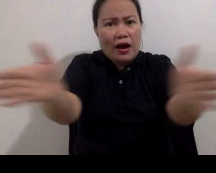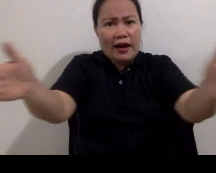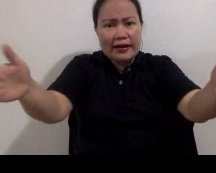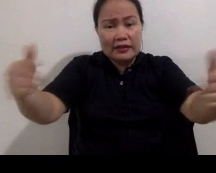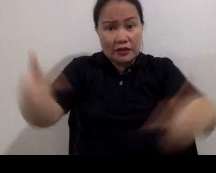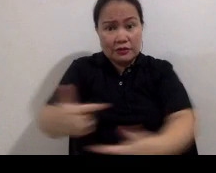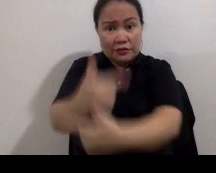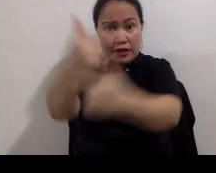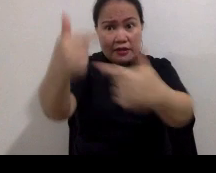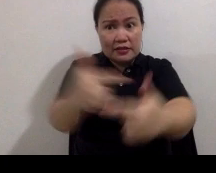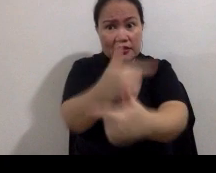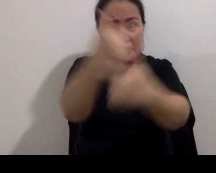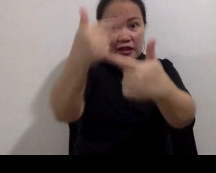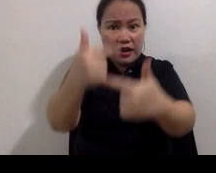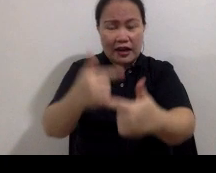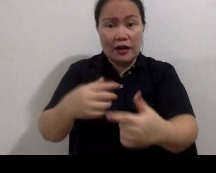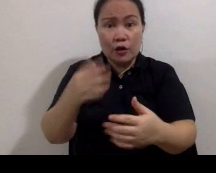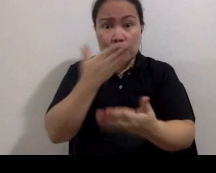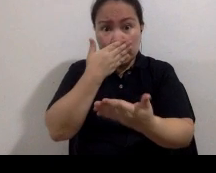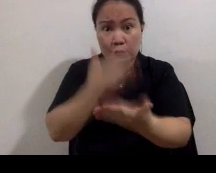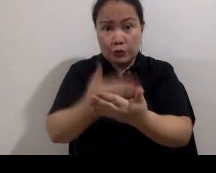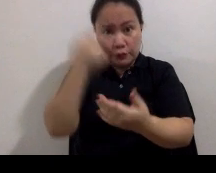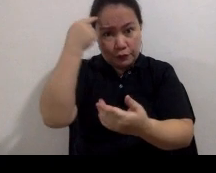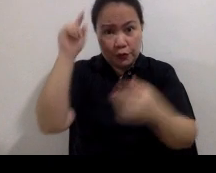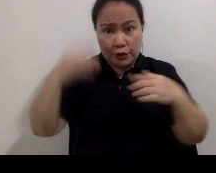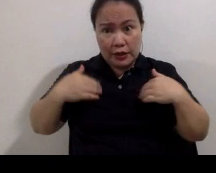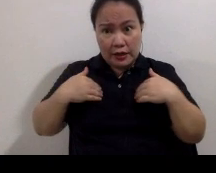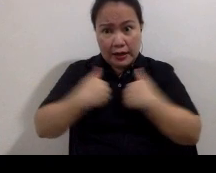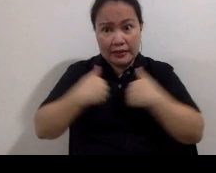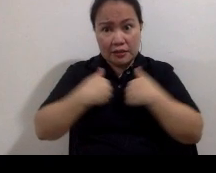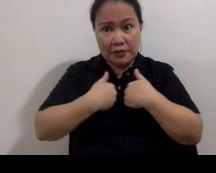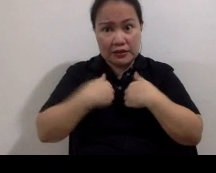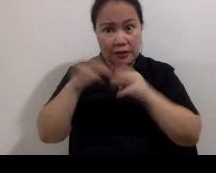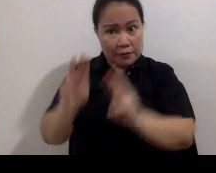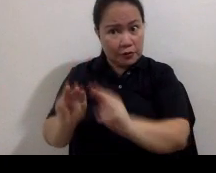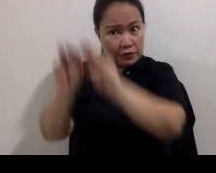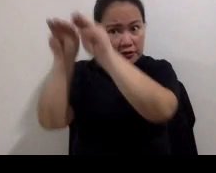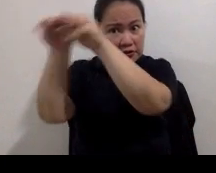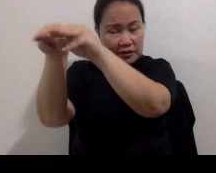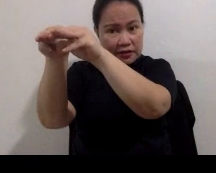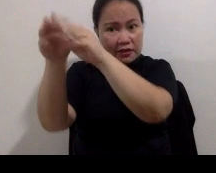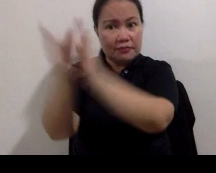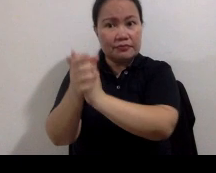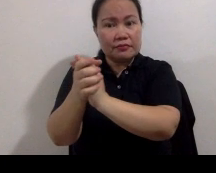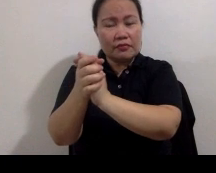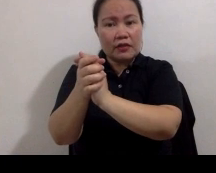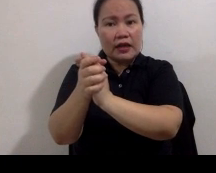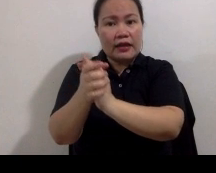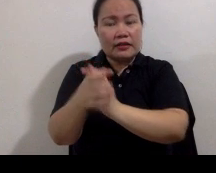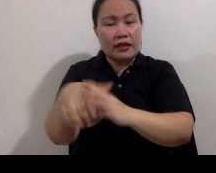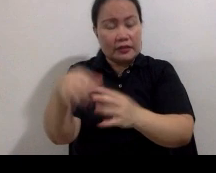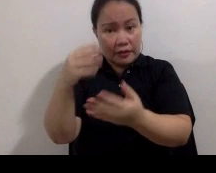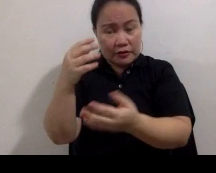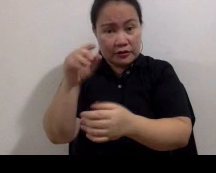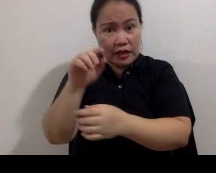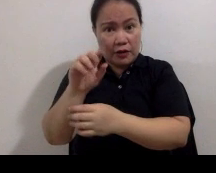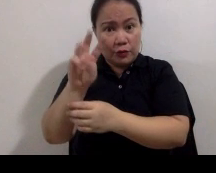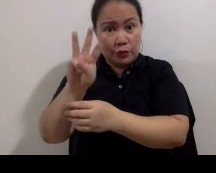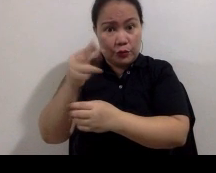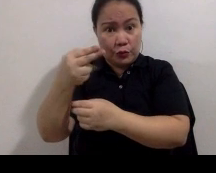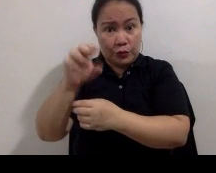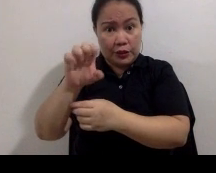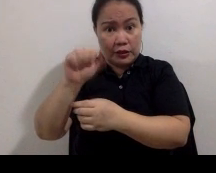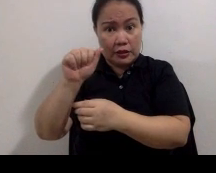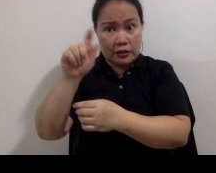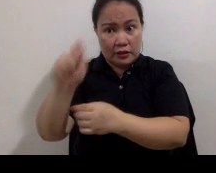mainam pagpasula ng mga alagang hayop. Sa mga bundok at burol nakatanim ang mga pananim tulad ng trigo, palay